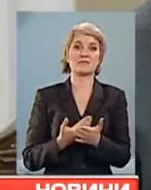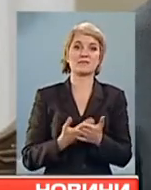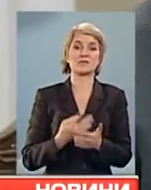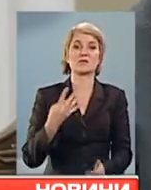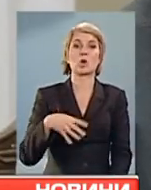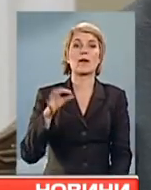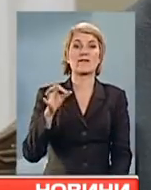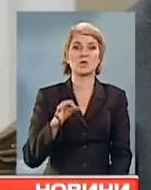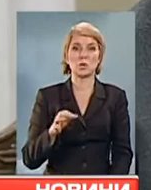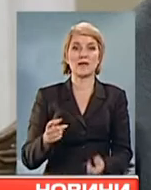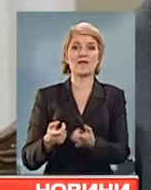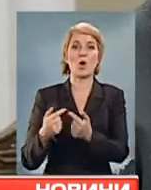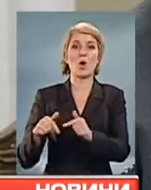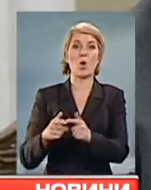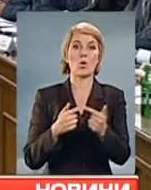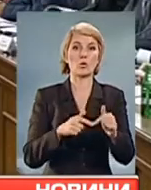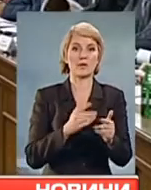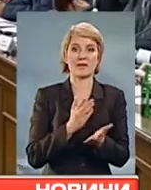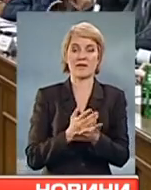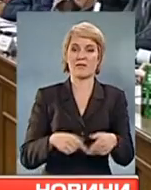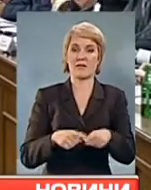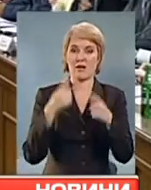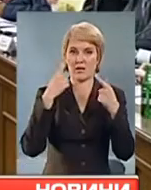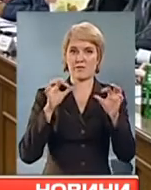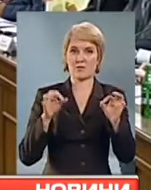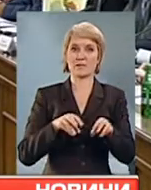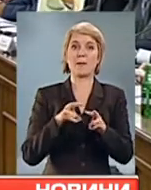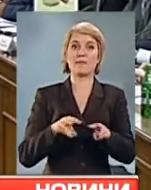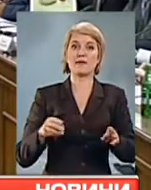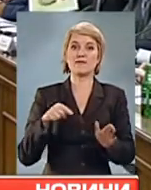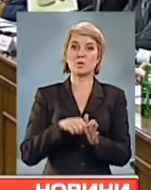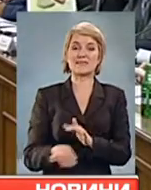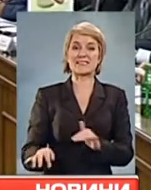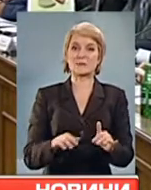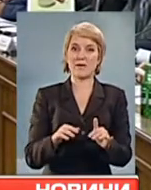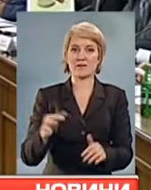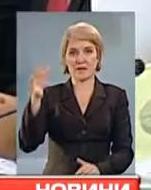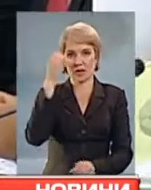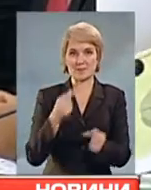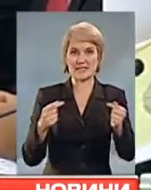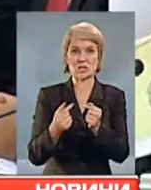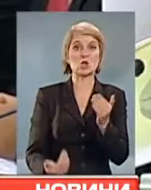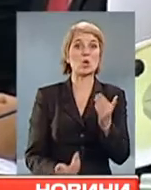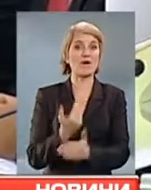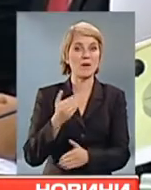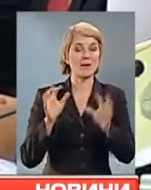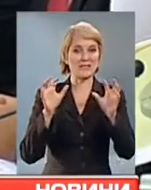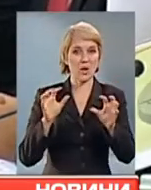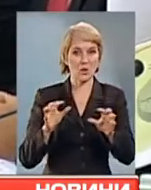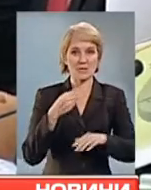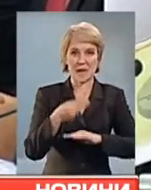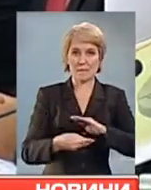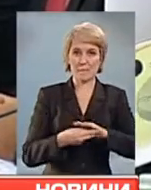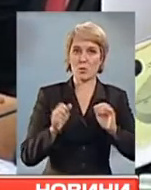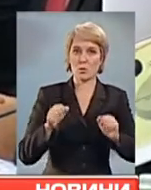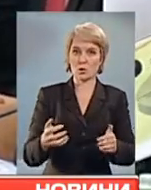десь на 40% округів, що є така інформація. Міністр внутрішніх справ нагадує, згідно з новими законами, за підкуп виборців можна отримати до